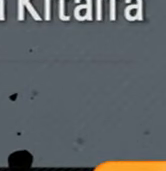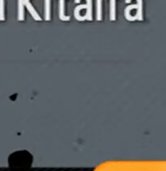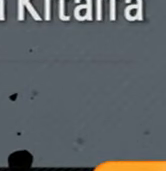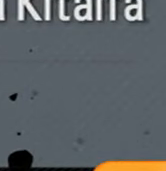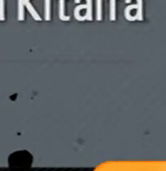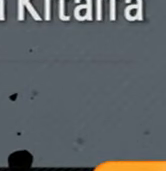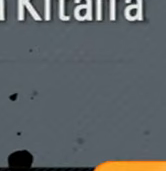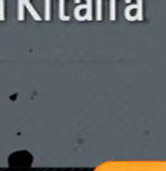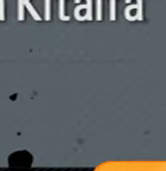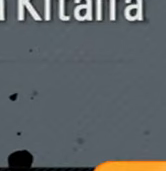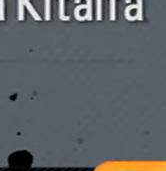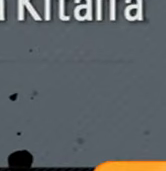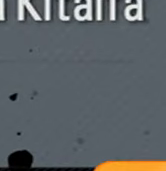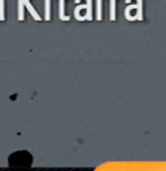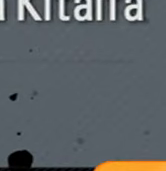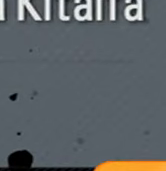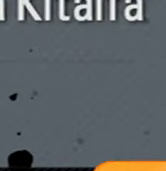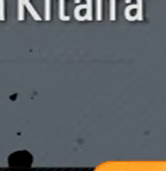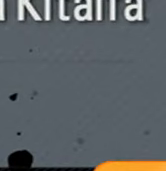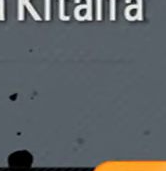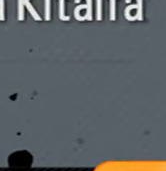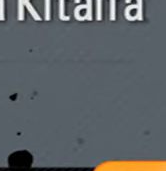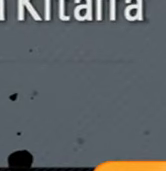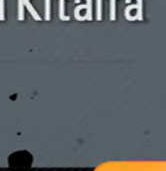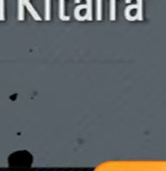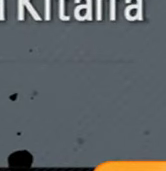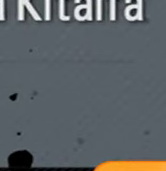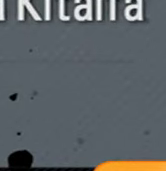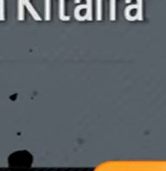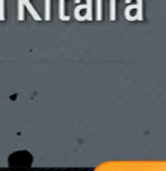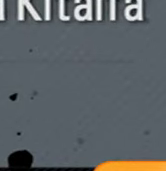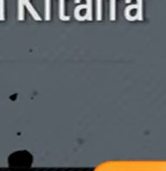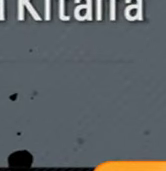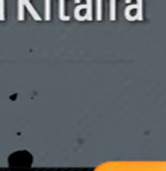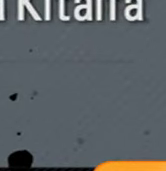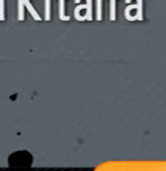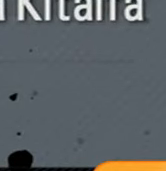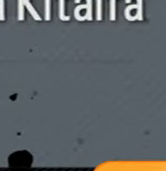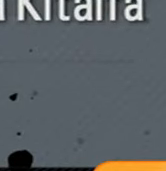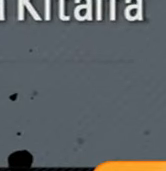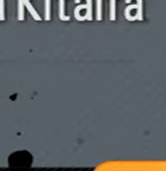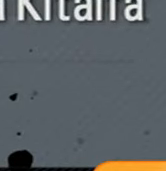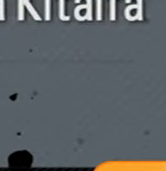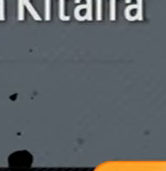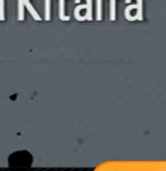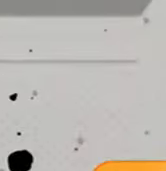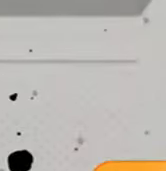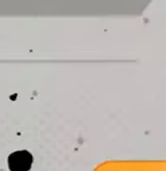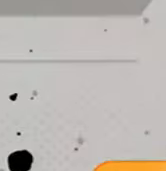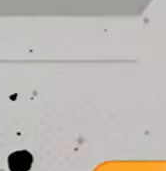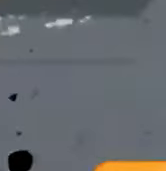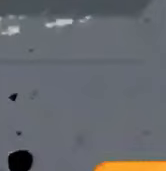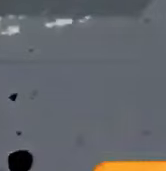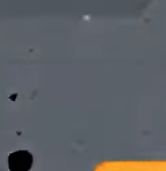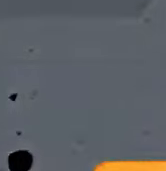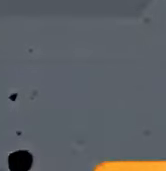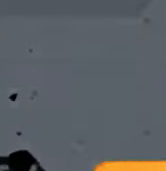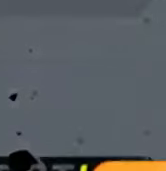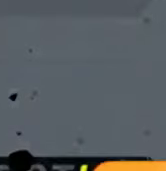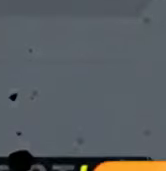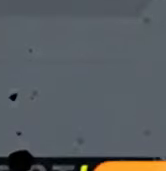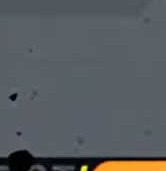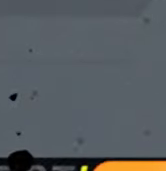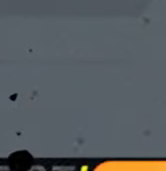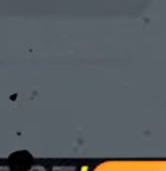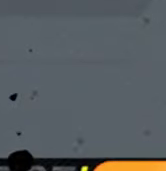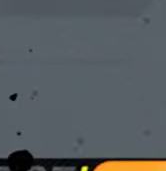John Mbadi, waziri wa usalama Profesa Kithure Kindiki, gavana wa benki kuu kama Uthuge, katibu katika wizara ya